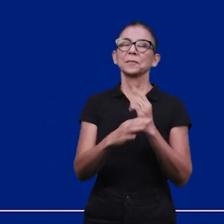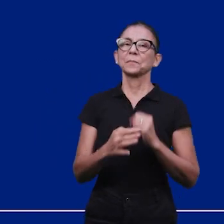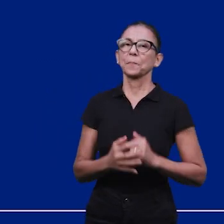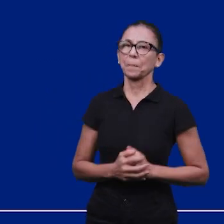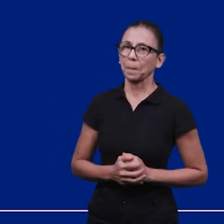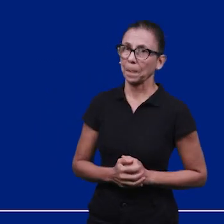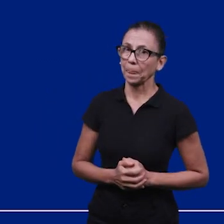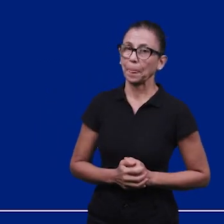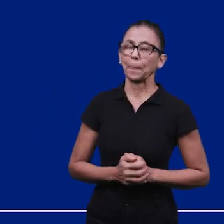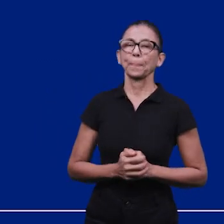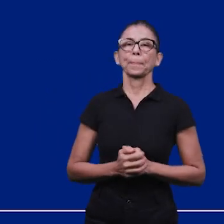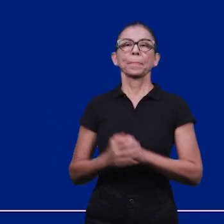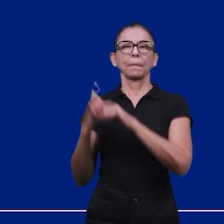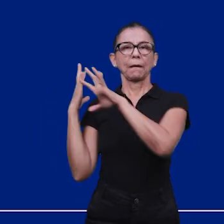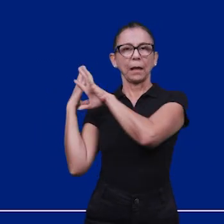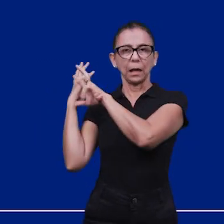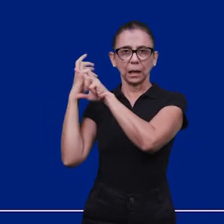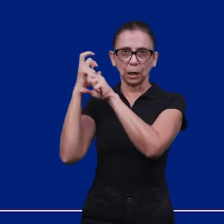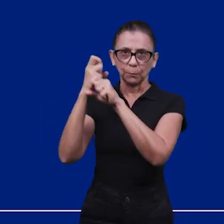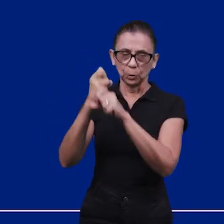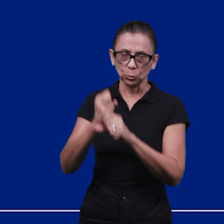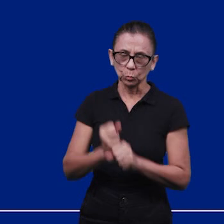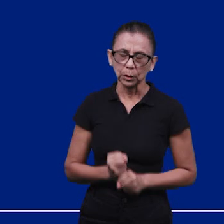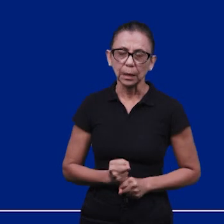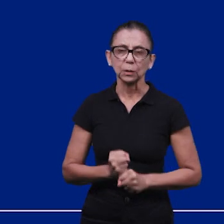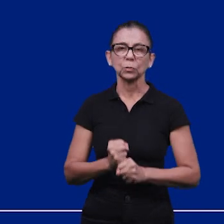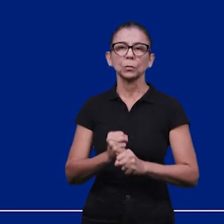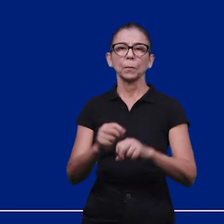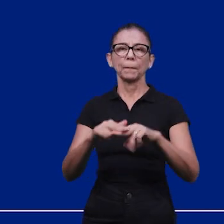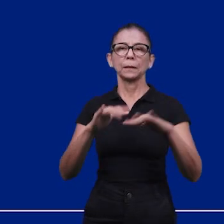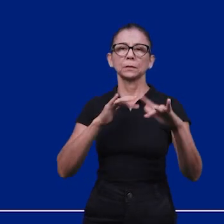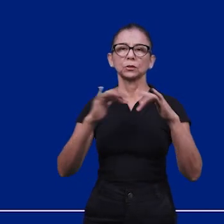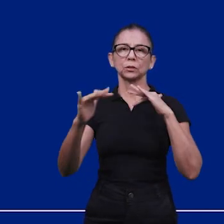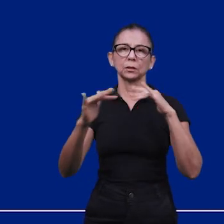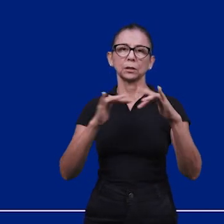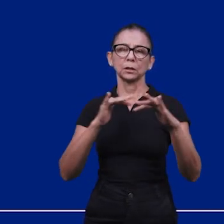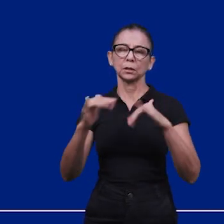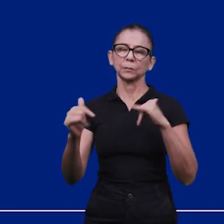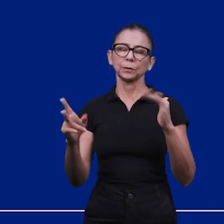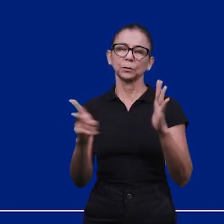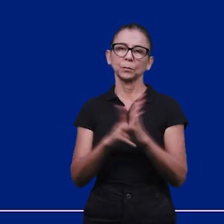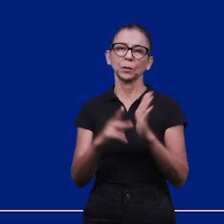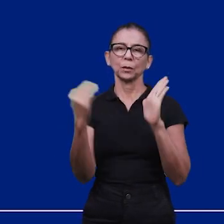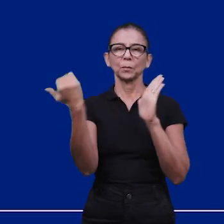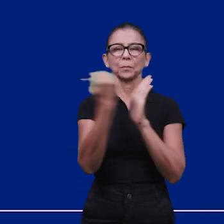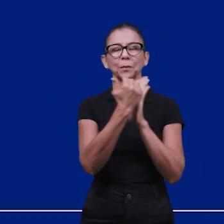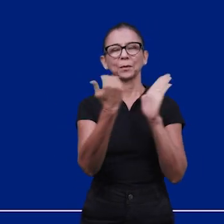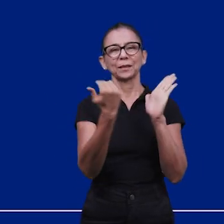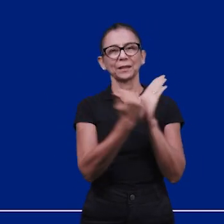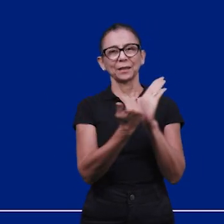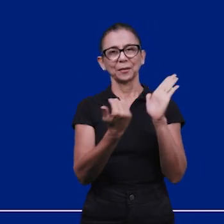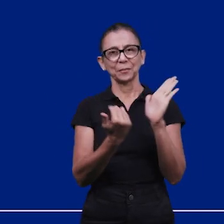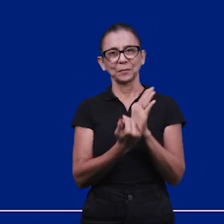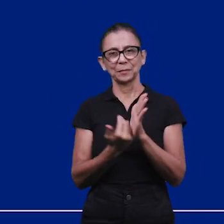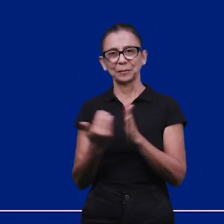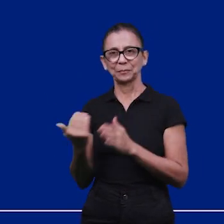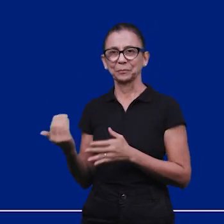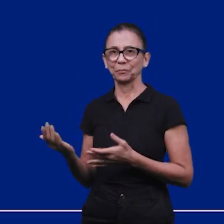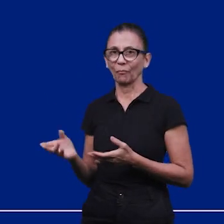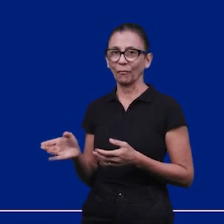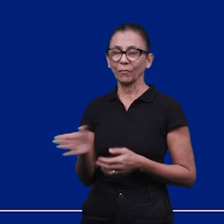l'école biblique dominicale, lesquels sont mis en évidence par la dynamique de la formation. Ce que nous a